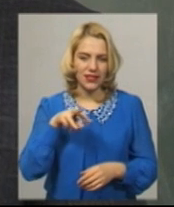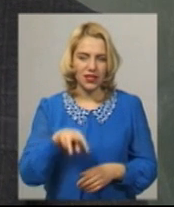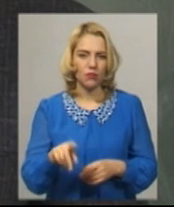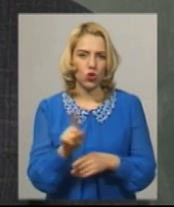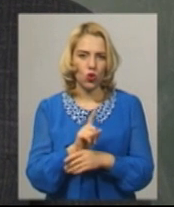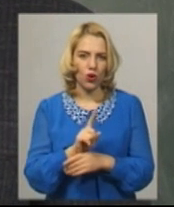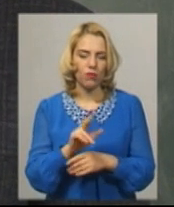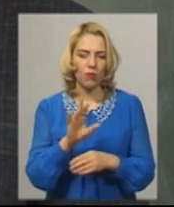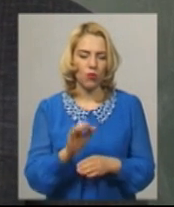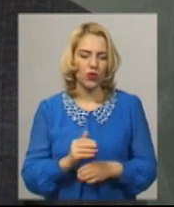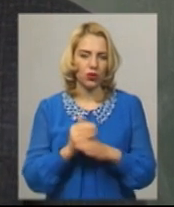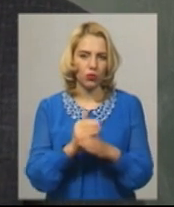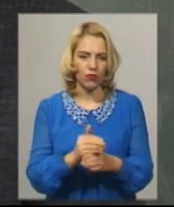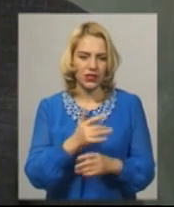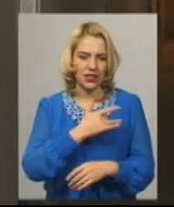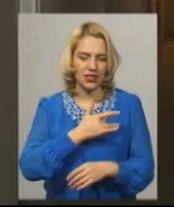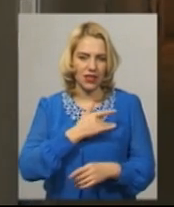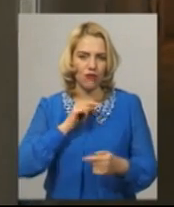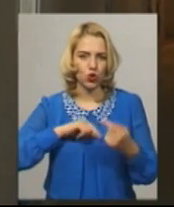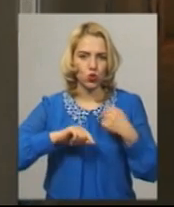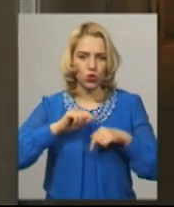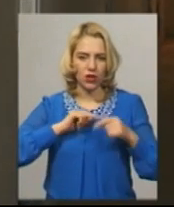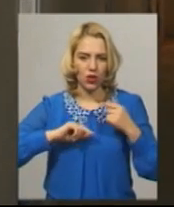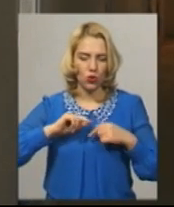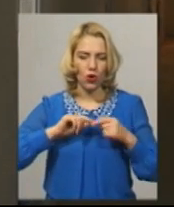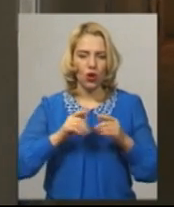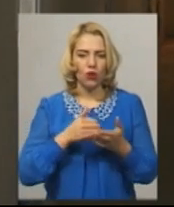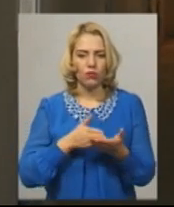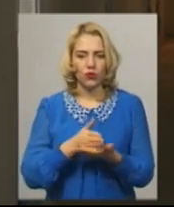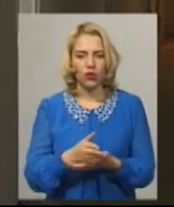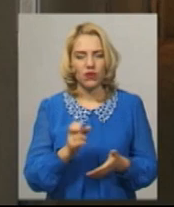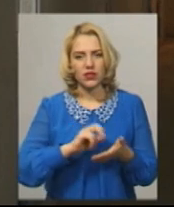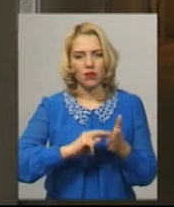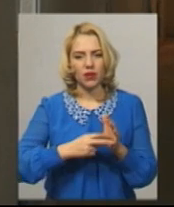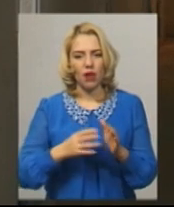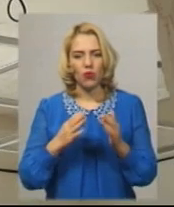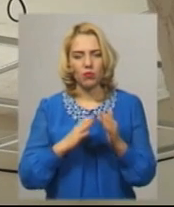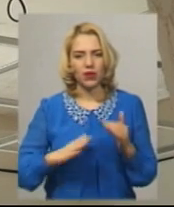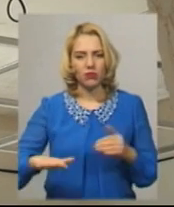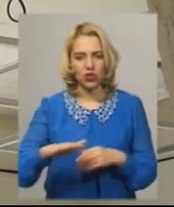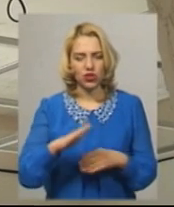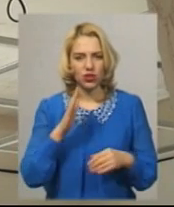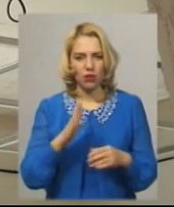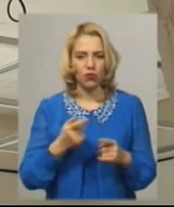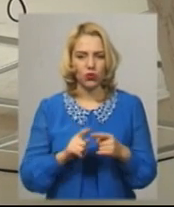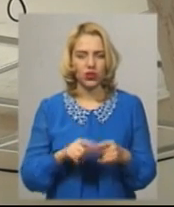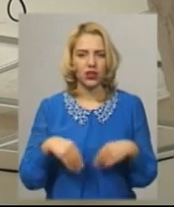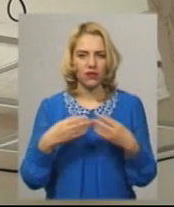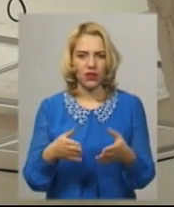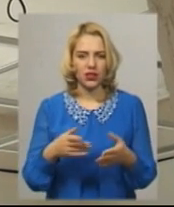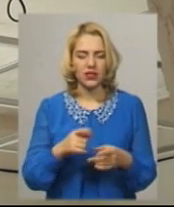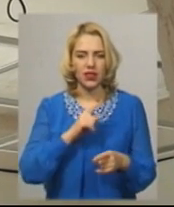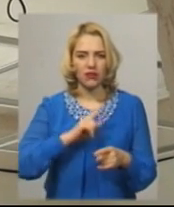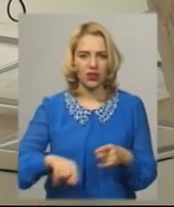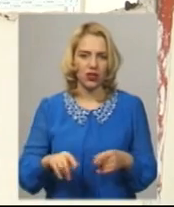по наданню допомоги пацієнтам серцево-судинного профілю. За планом у цьому приміщенні буде розташоване відділення, де надаватиметься